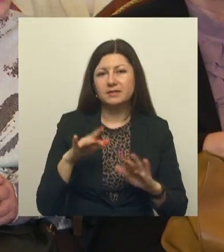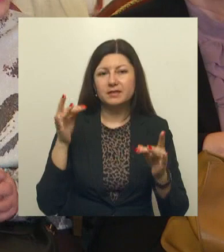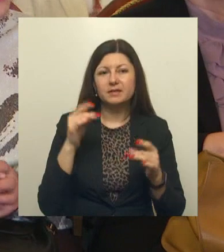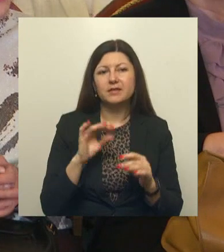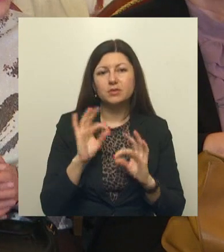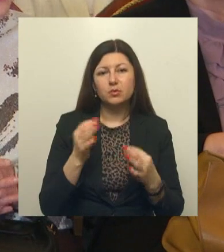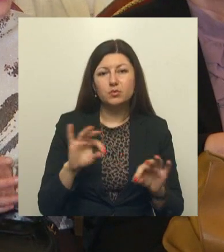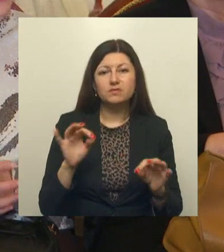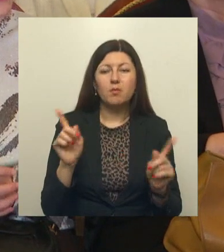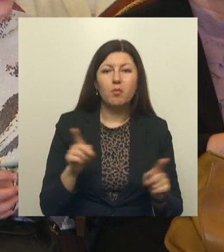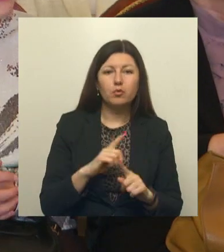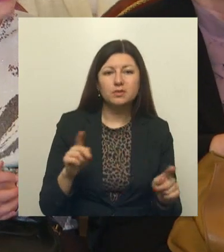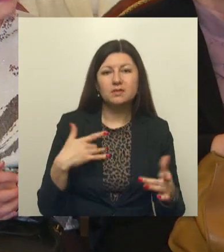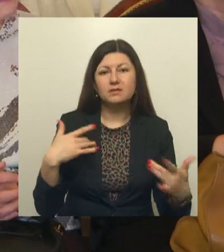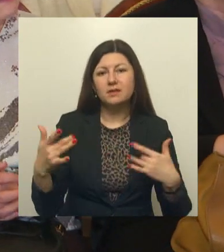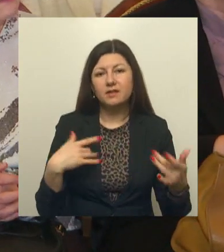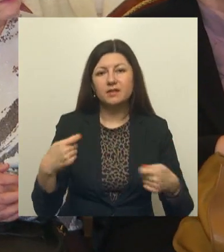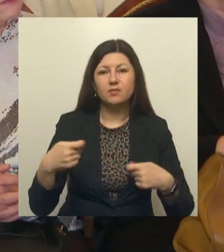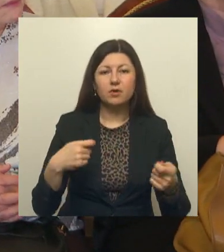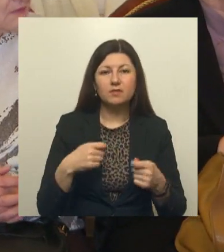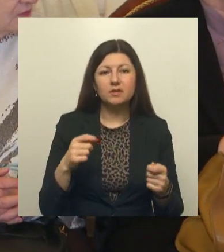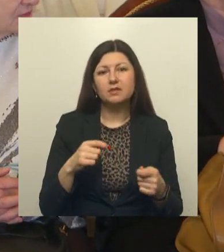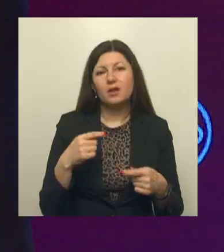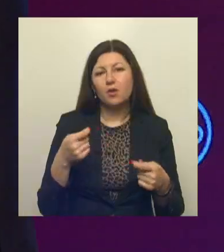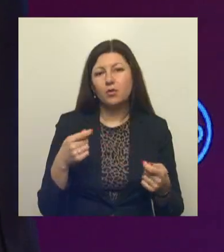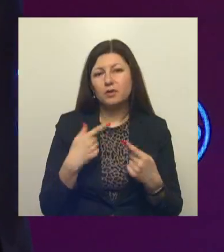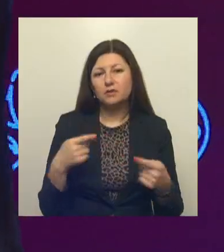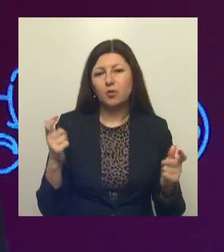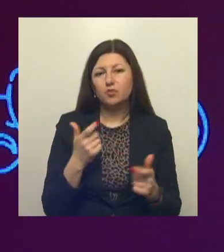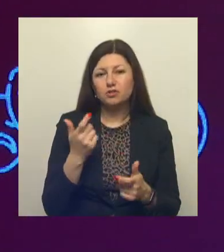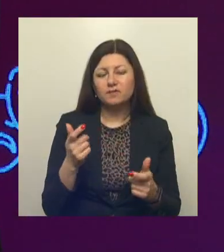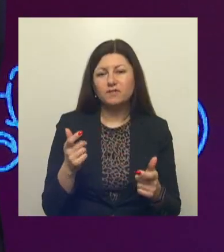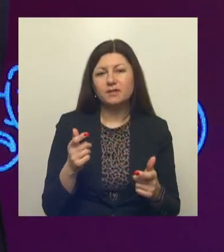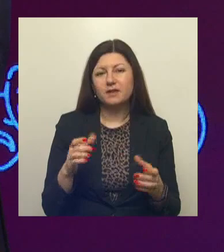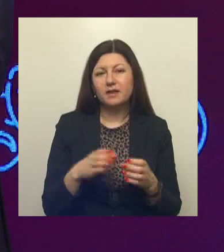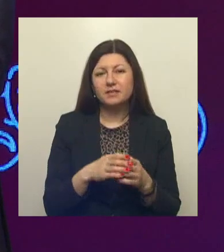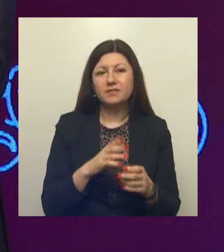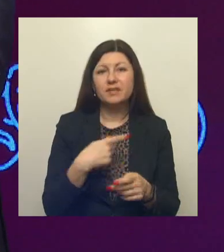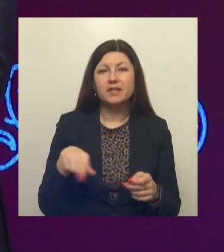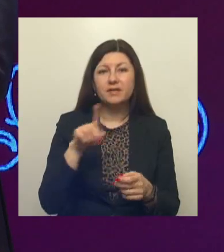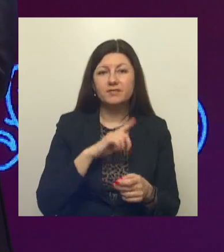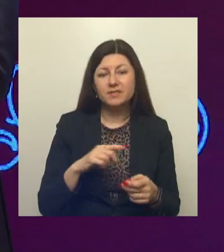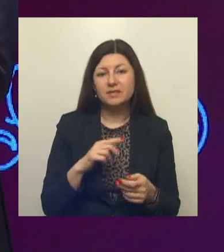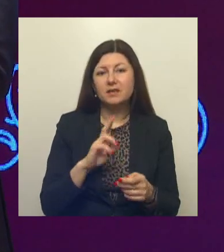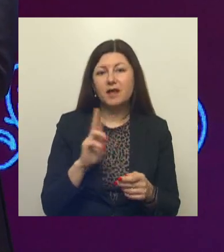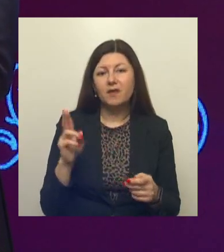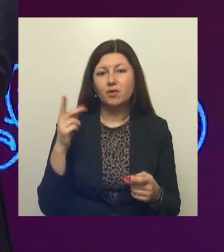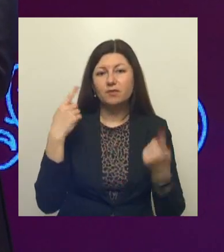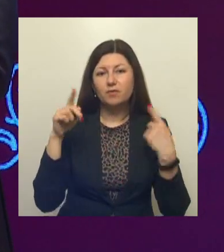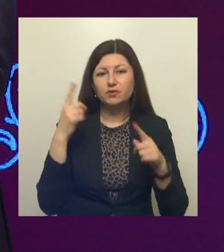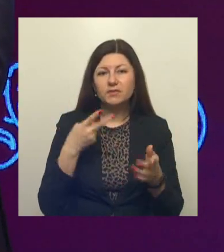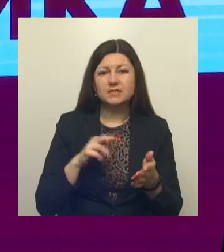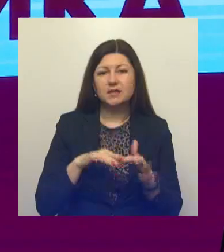музеев, библиотек, театров, руководителей художественных коллективов и всех, для кого творчество стало делом жизни. По